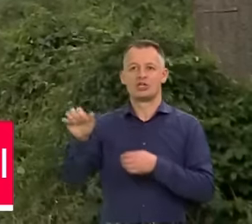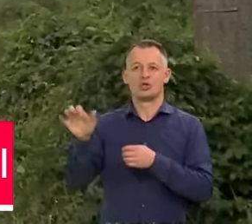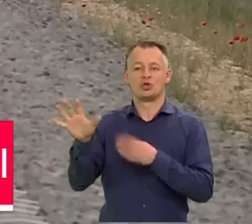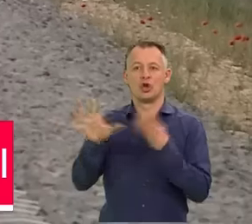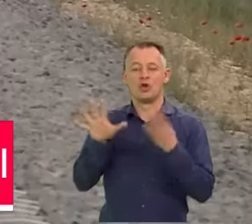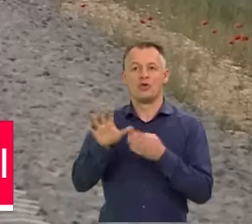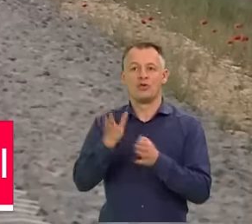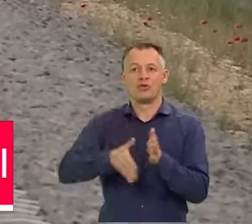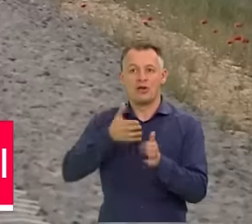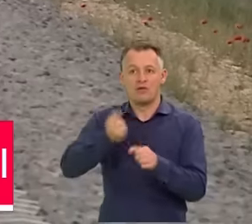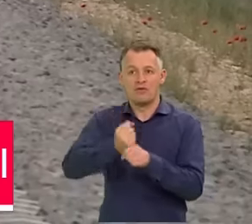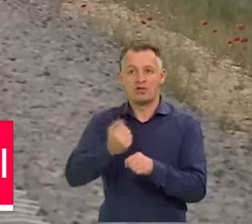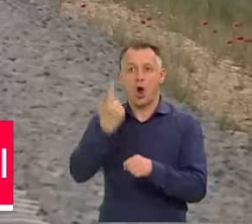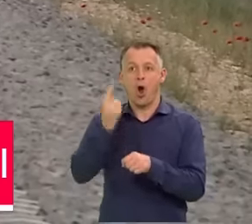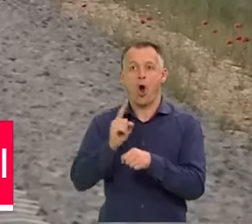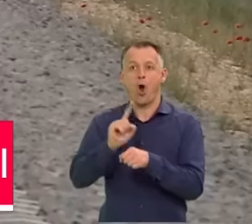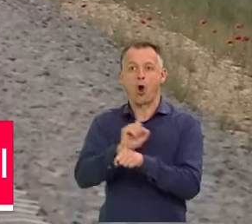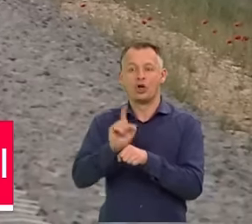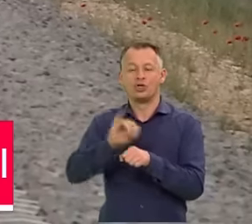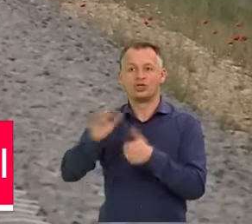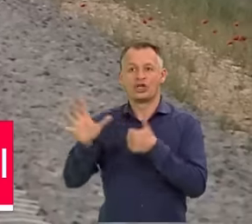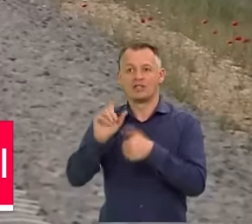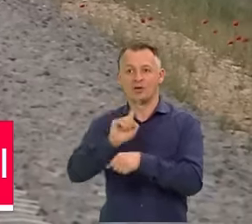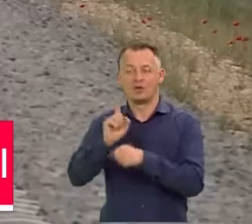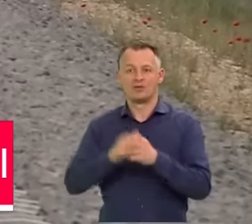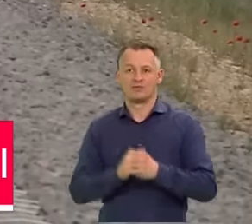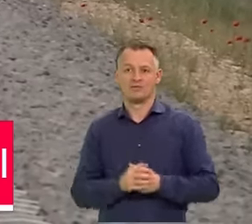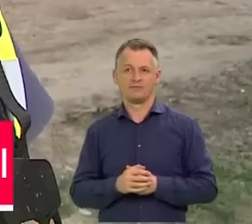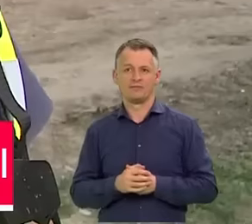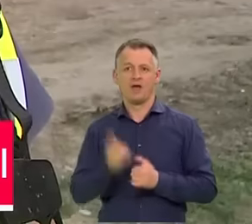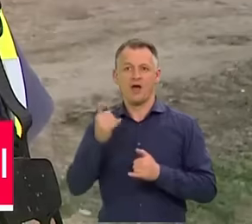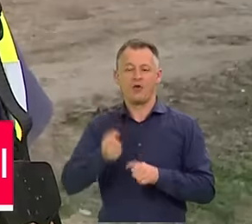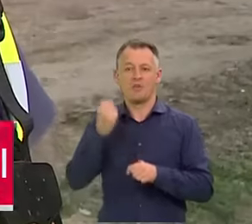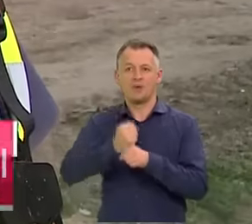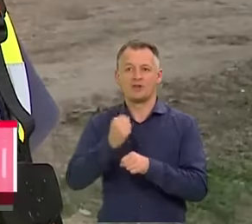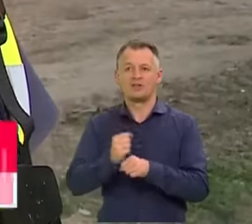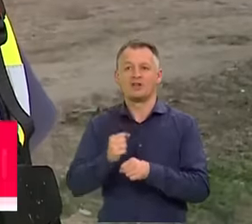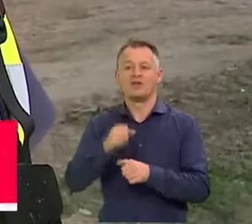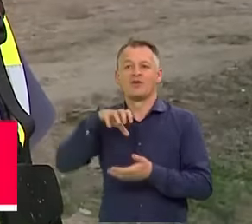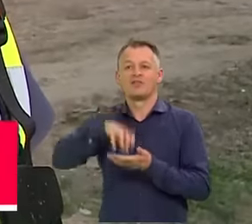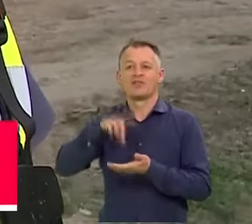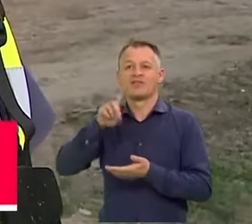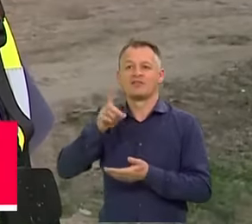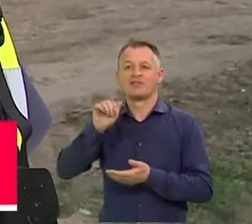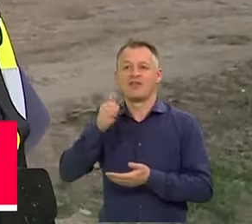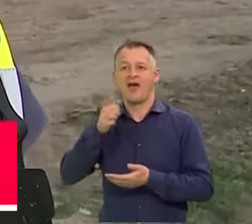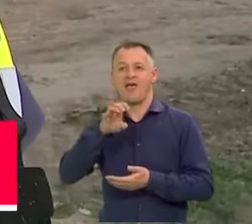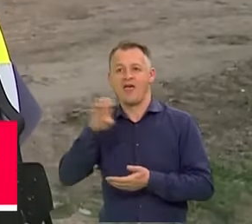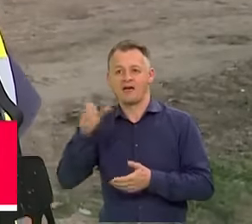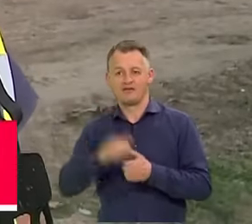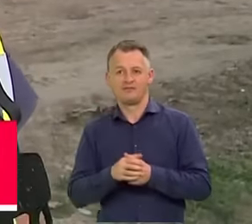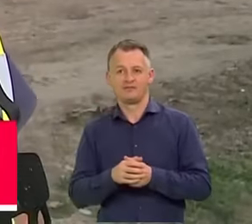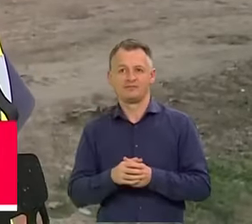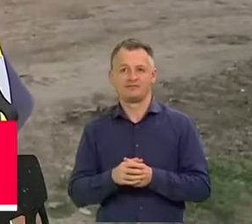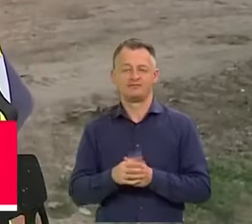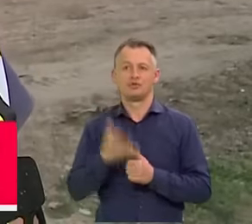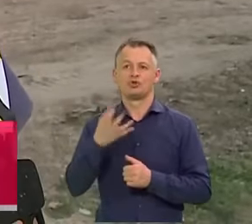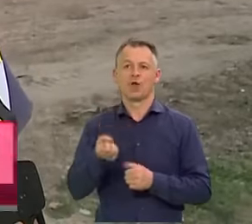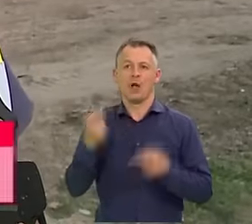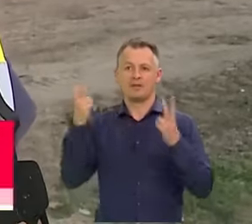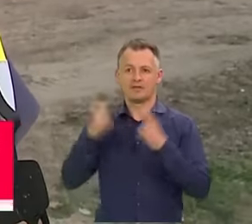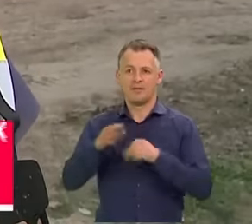distanță într-o oră și 6 minute. Momentan se mai lucrează la Daia. Când a fost calea ferată, acolo au avut probleme. Dar ce am înțeles,